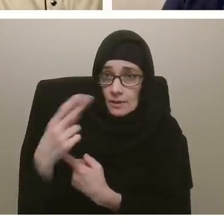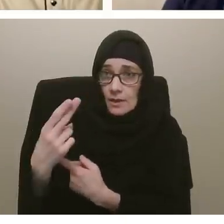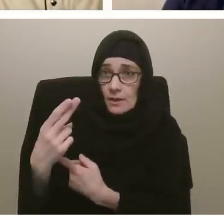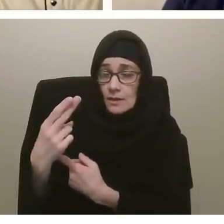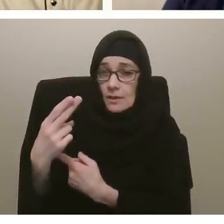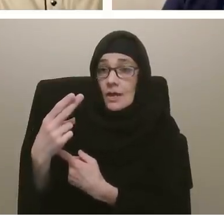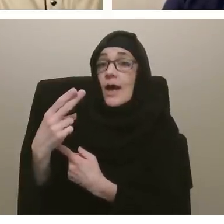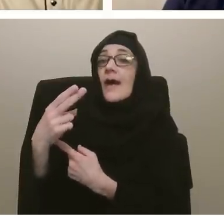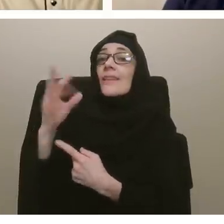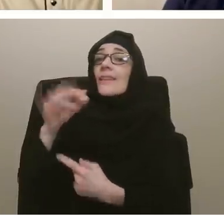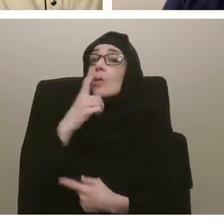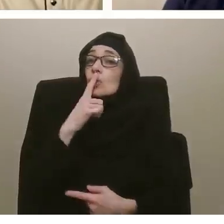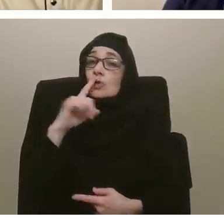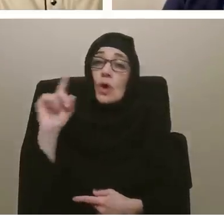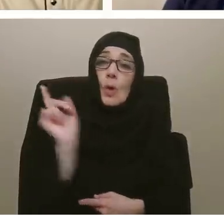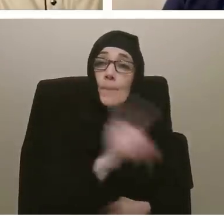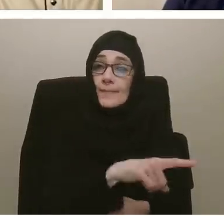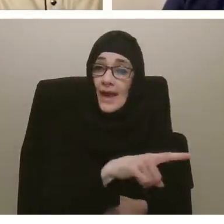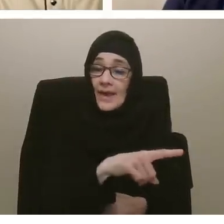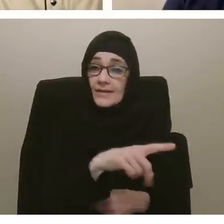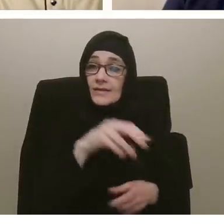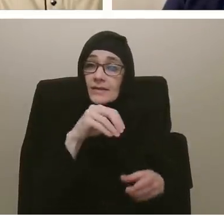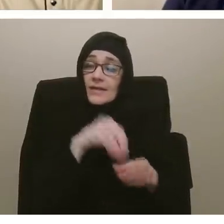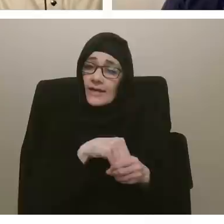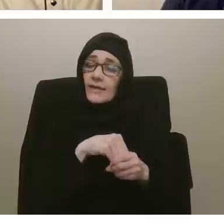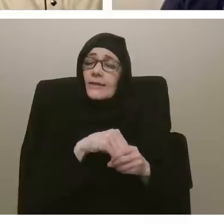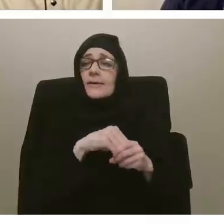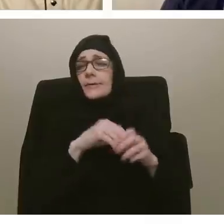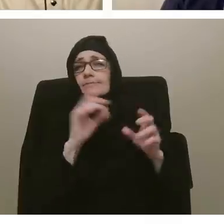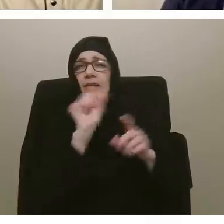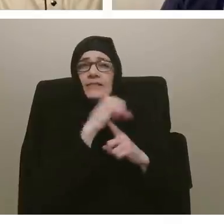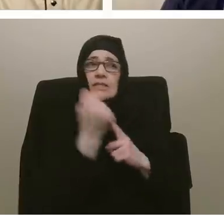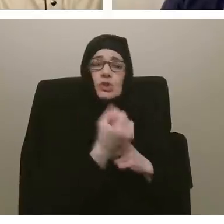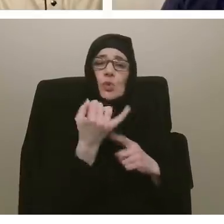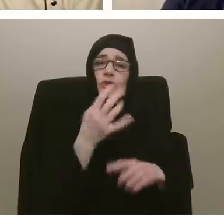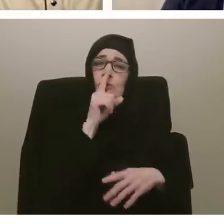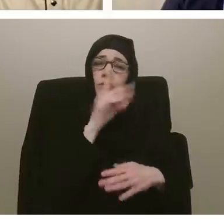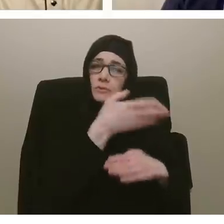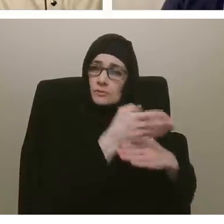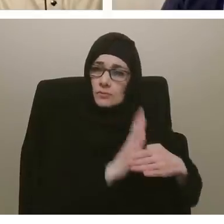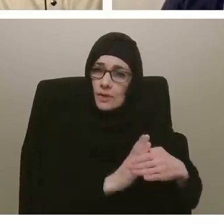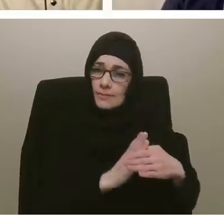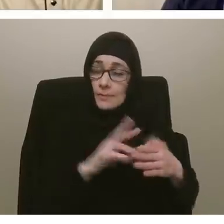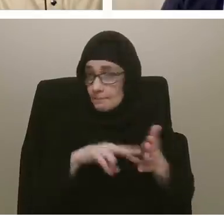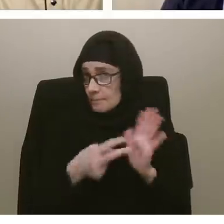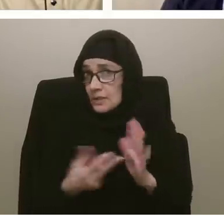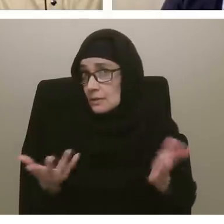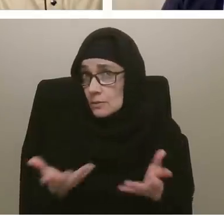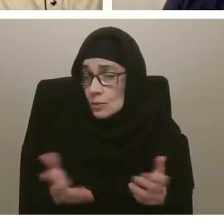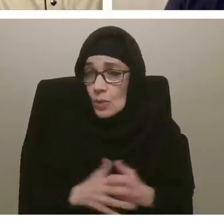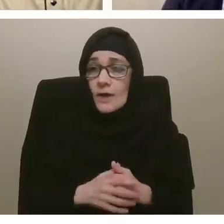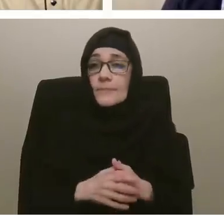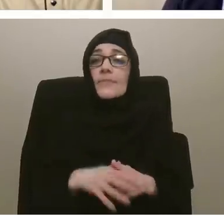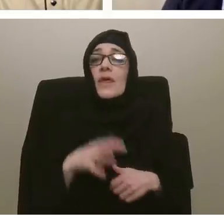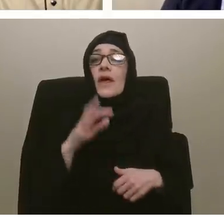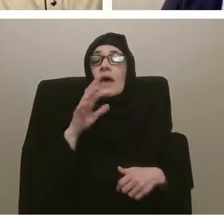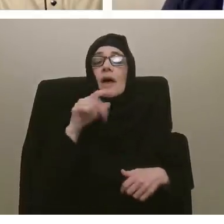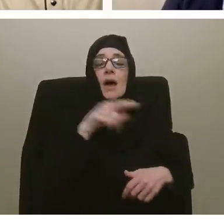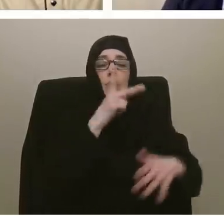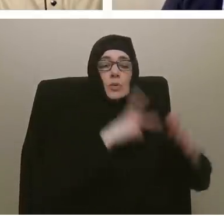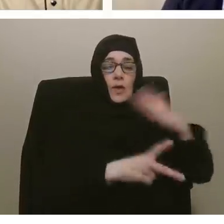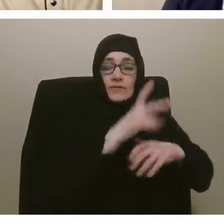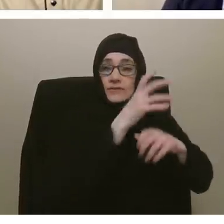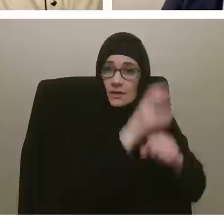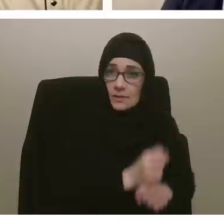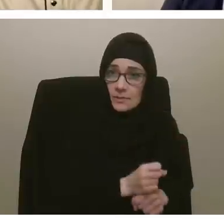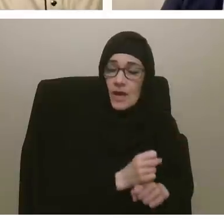the context of humility. What I mean by that is, it was after the Prophet ﷺ was physically humbled by